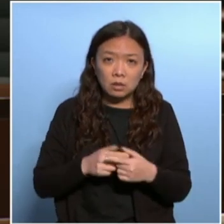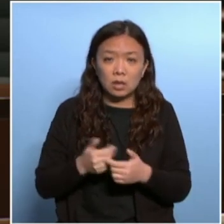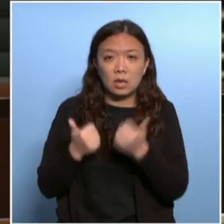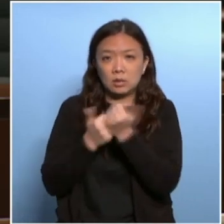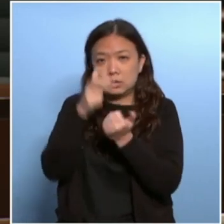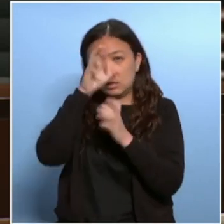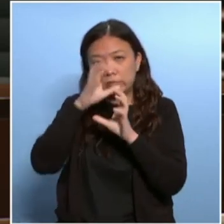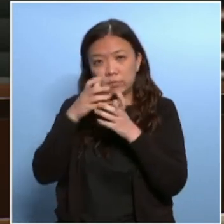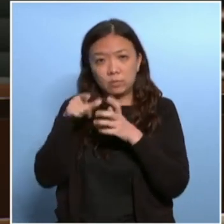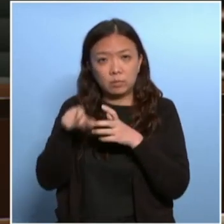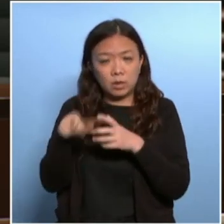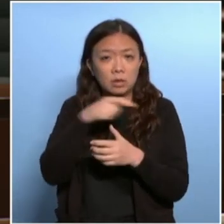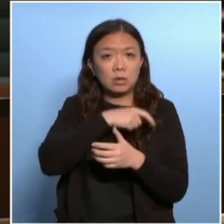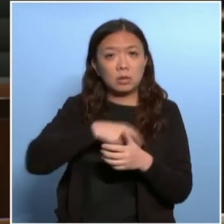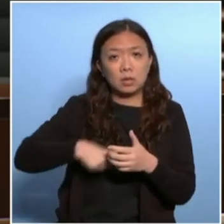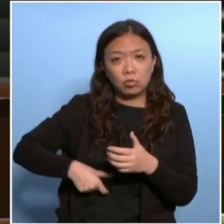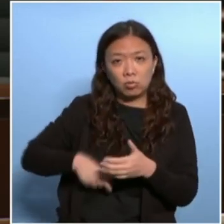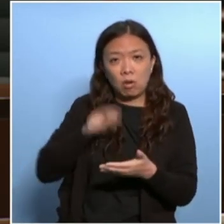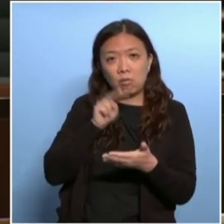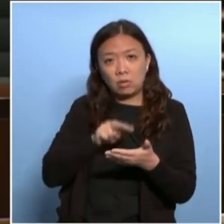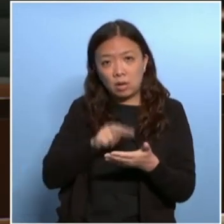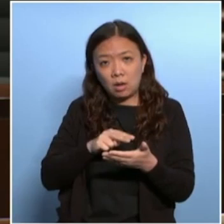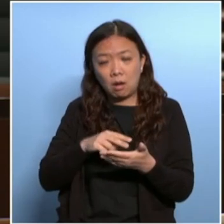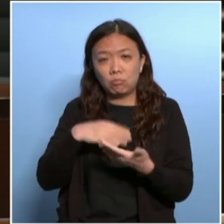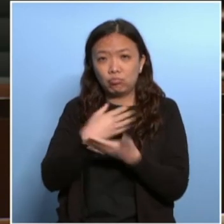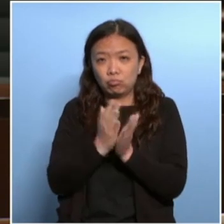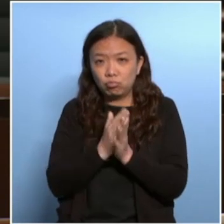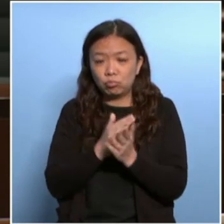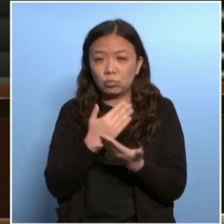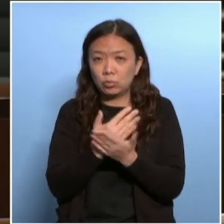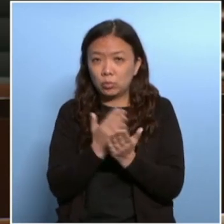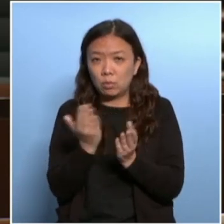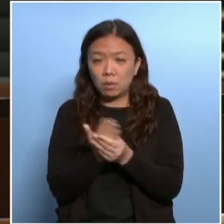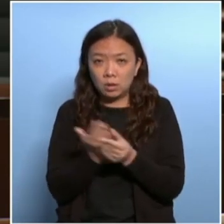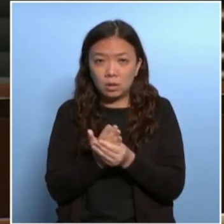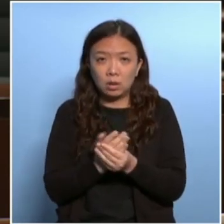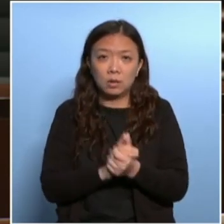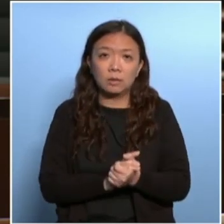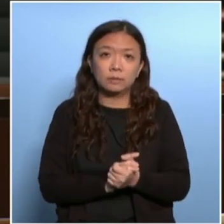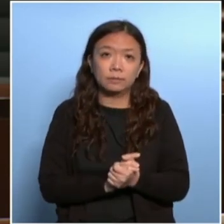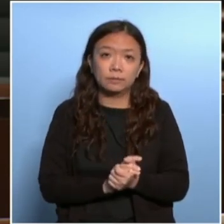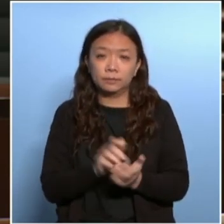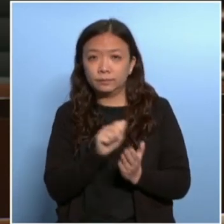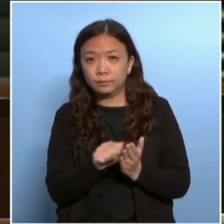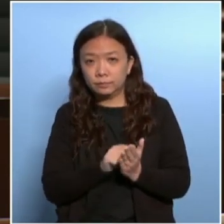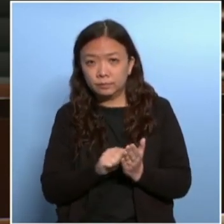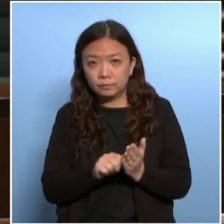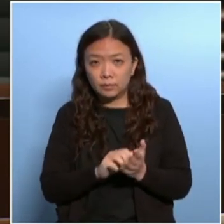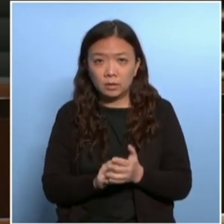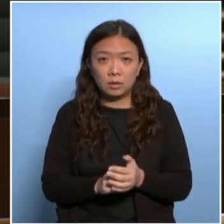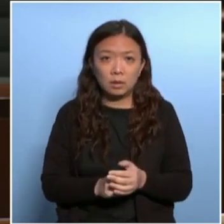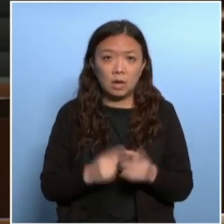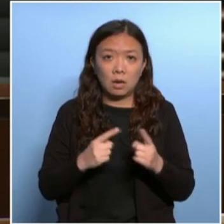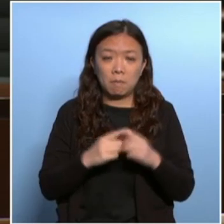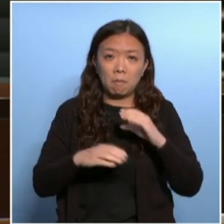自己的議員，我睇返曬佢哋出嚟嗰啲嘢，這個民建